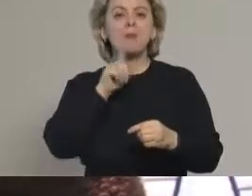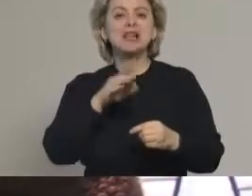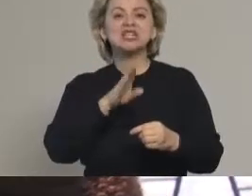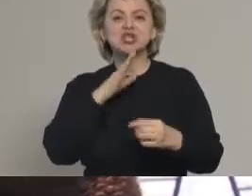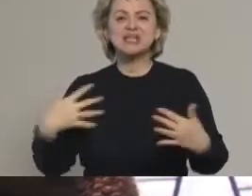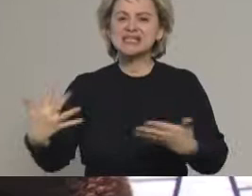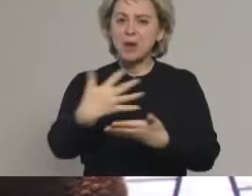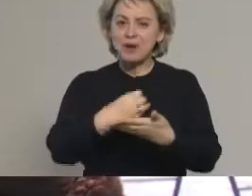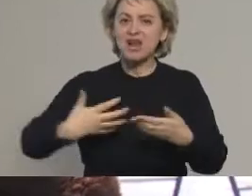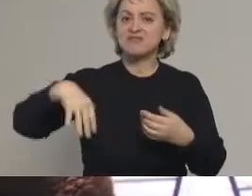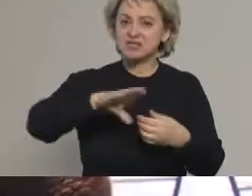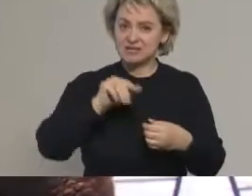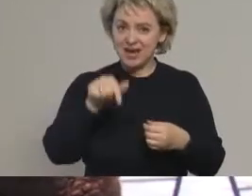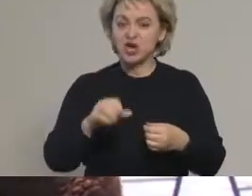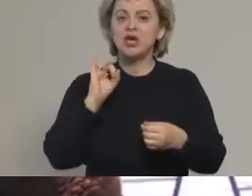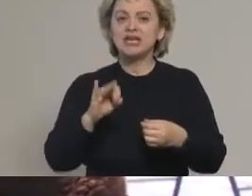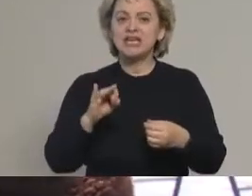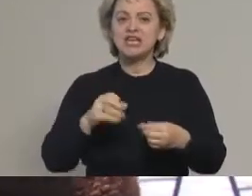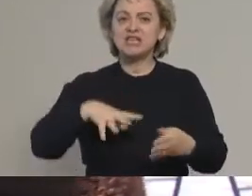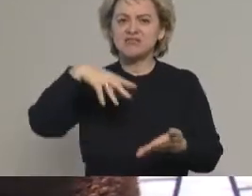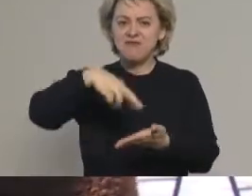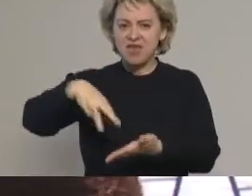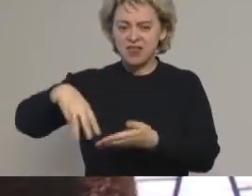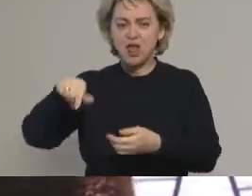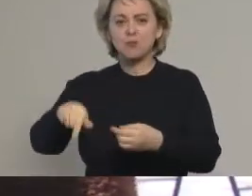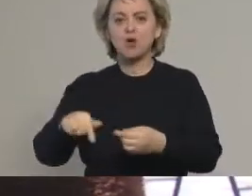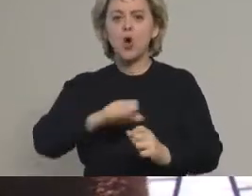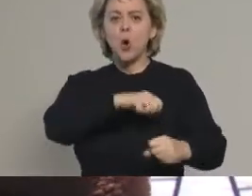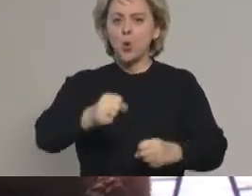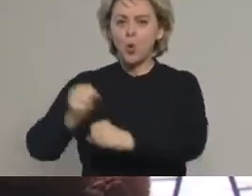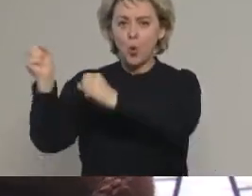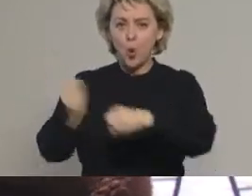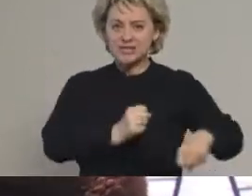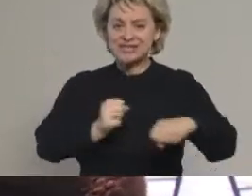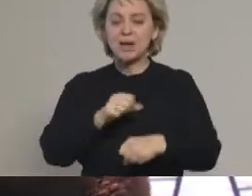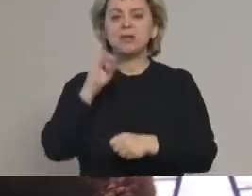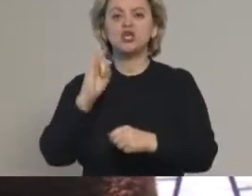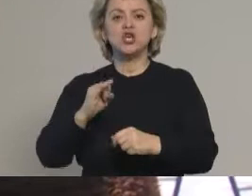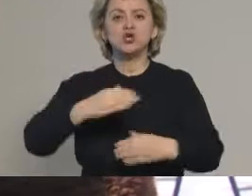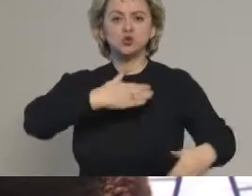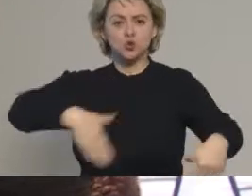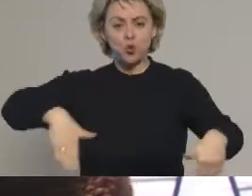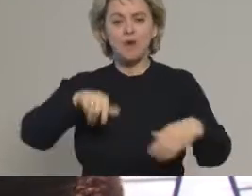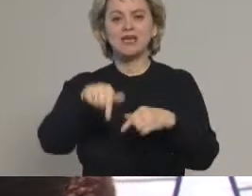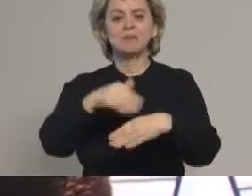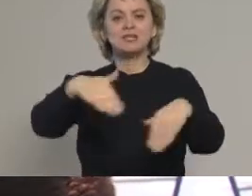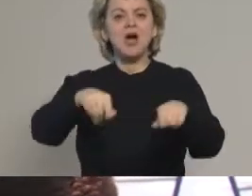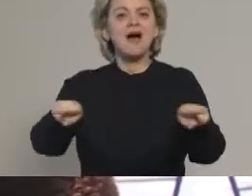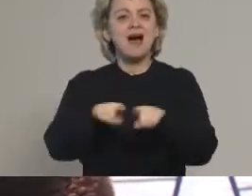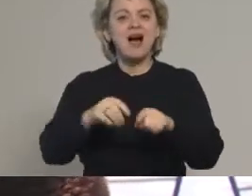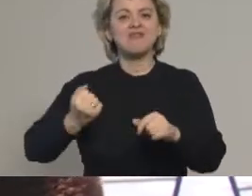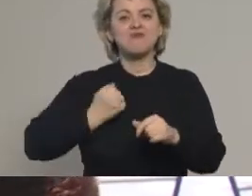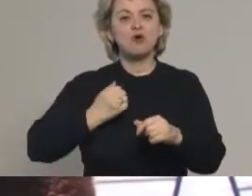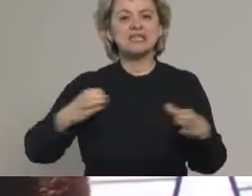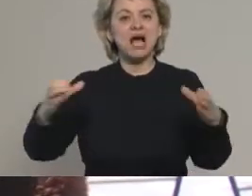женщин собрали всех и с вилами, с косами там, и строем, ну, типа как